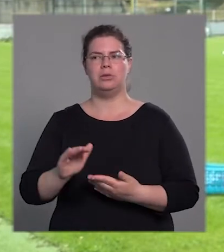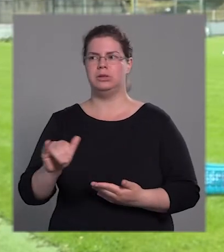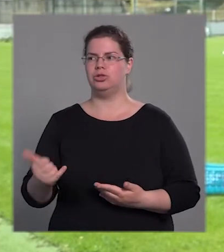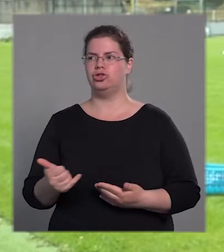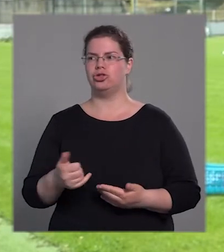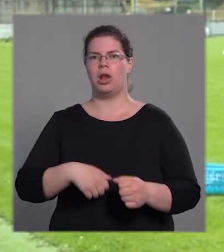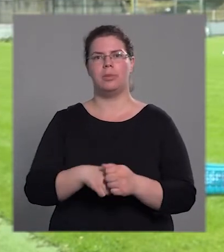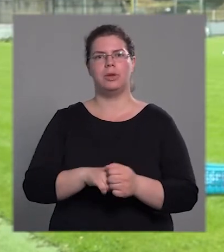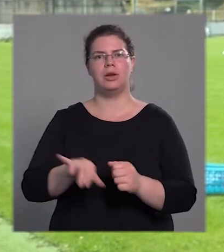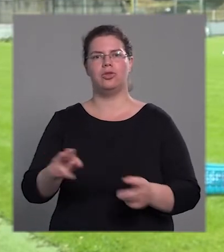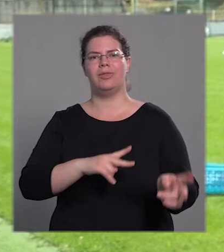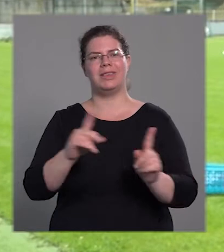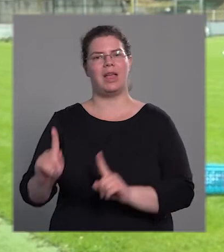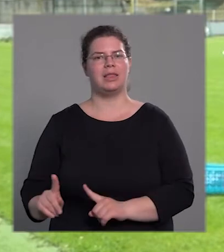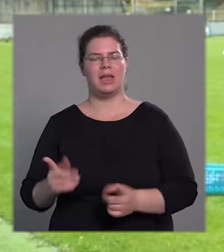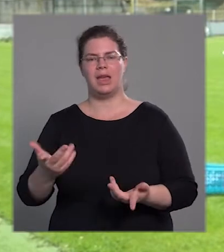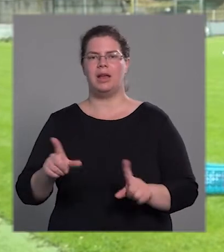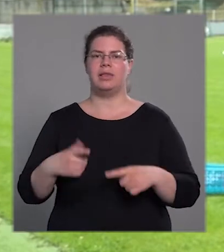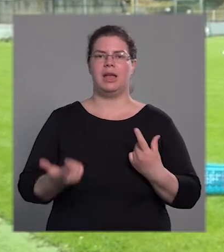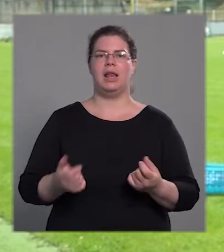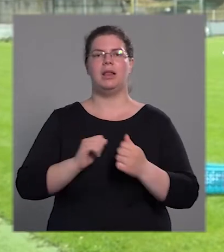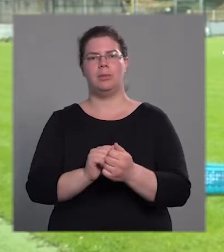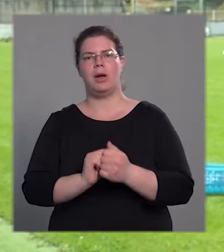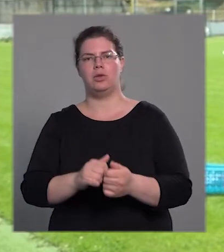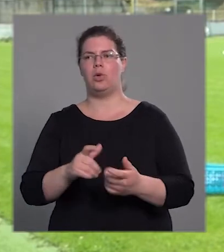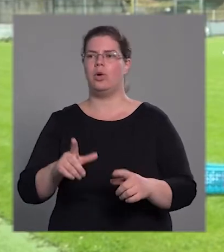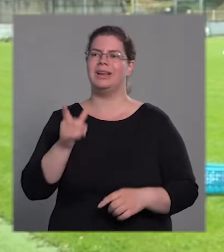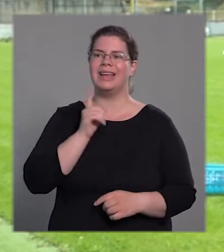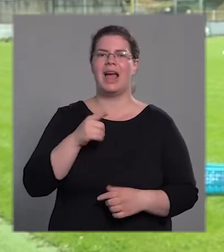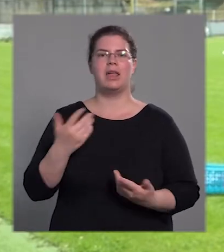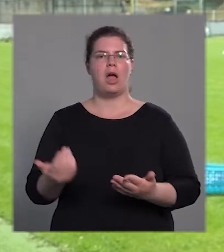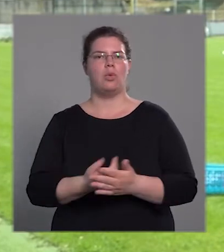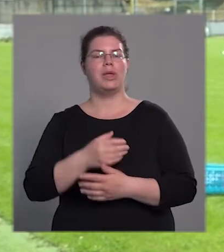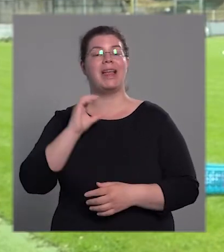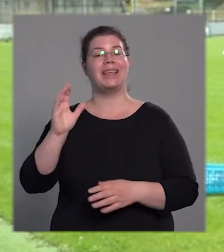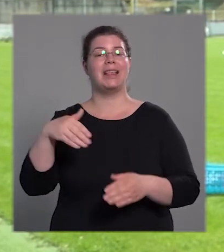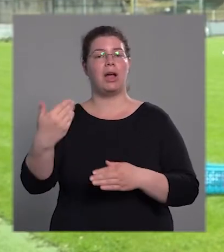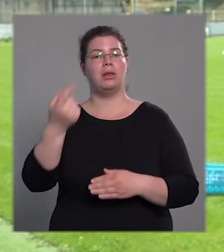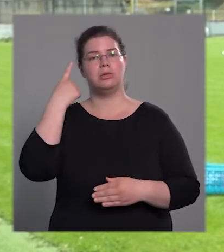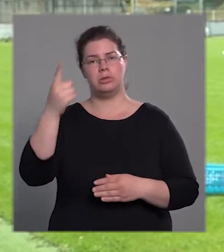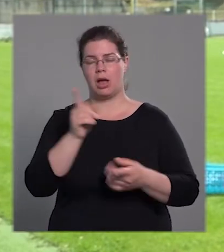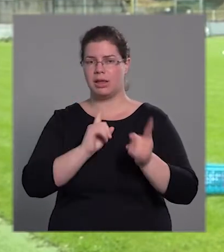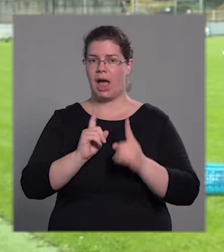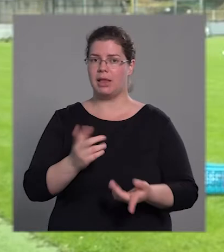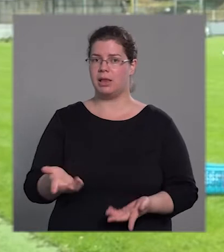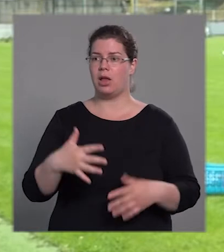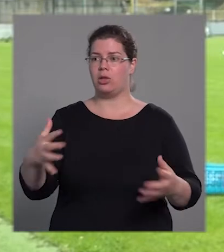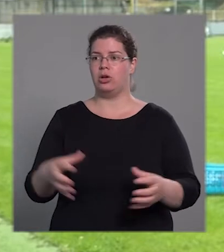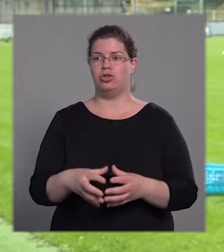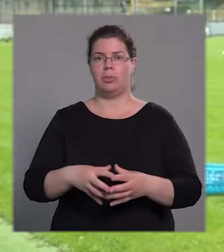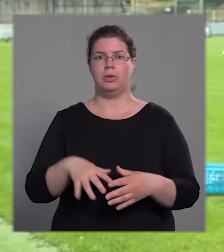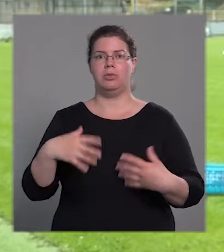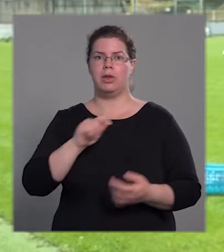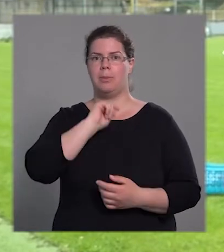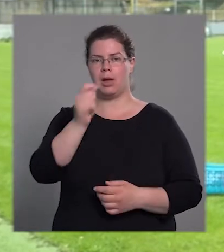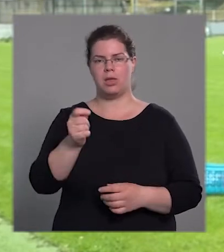és visszatér az élet, visszatér a Bajnokok Ligája, újra nézők előtt tudnak játszani a nagy csapatok, vagy akár a magyar csapatok,